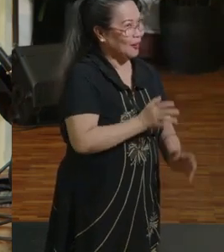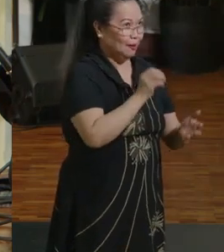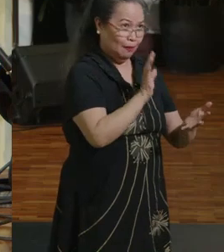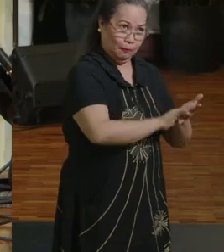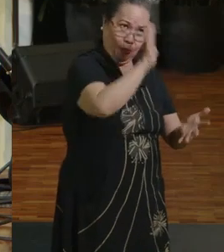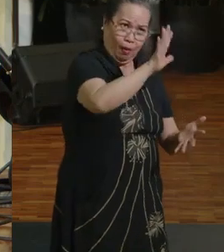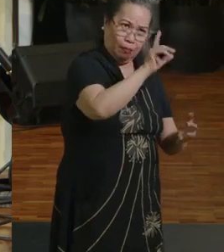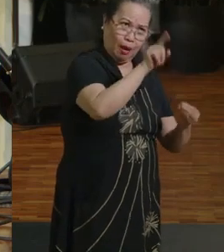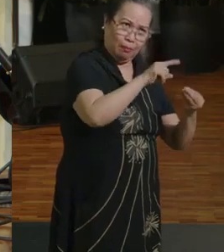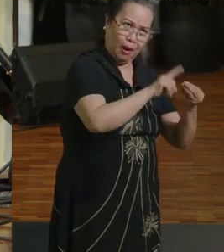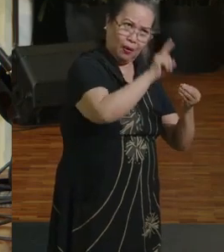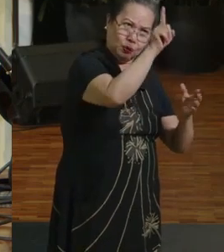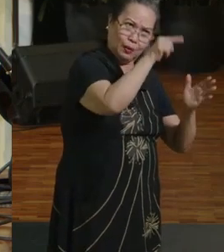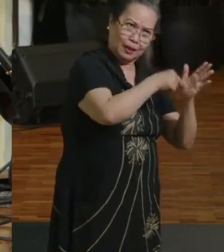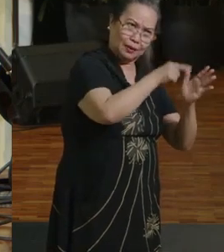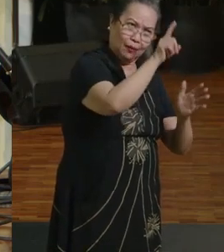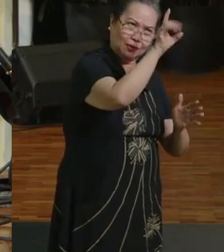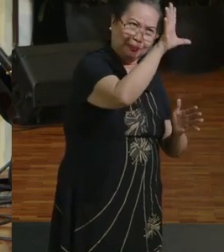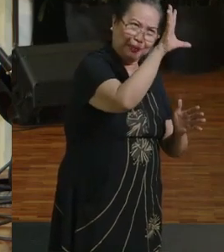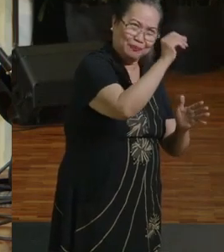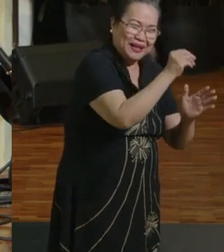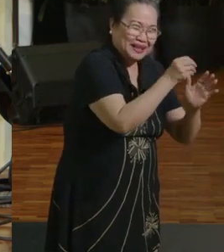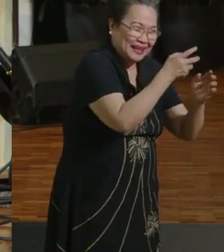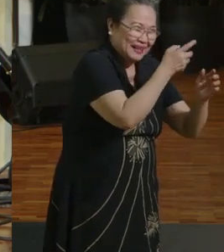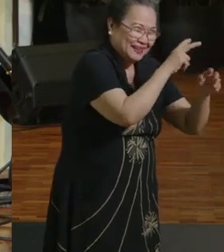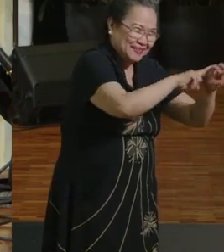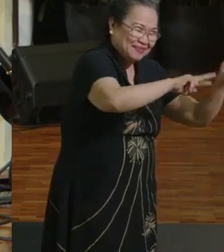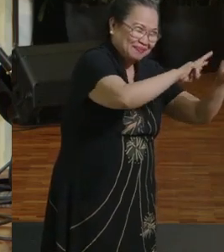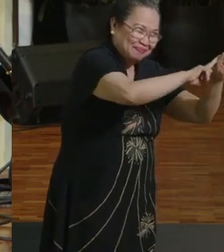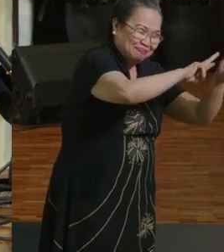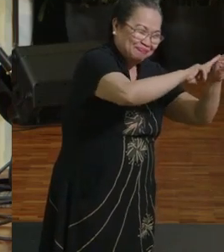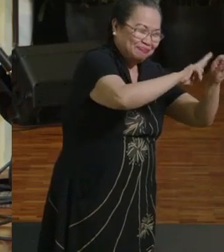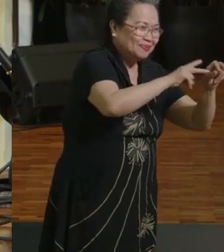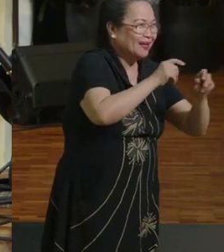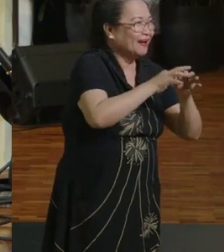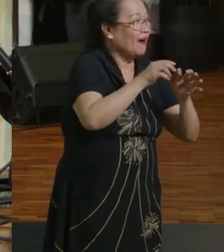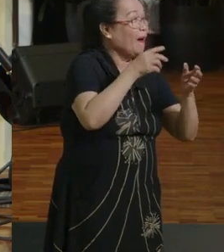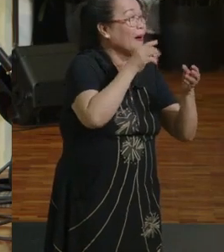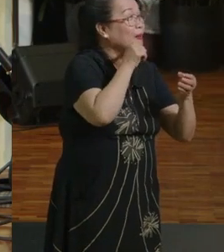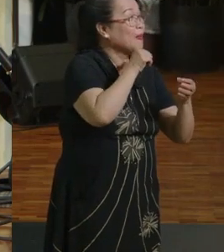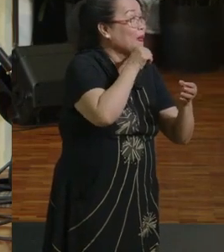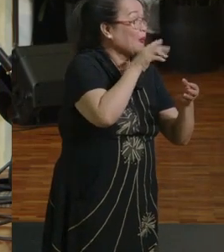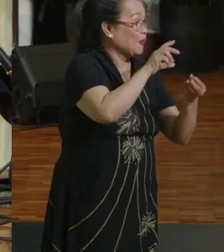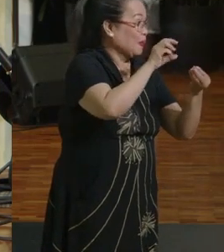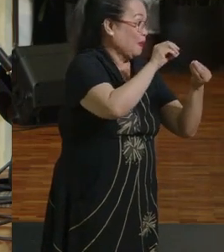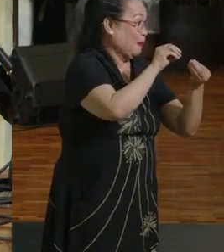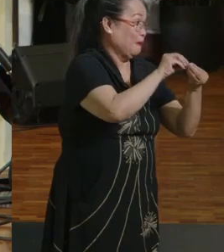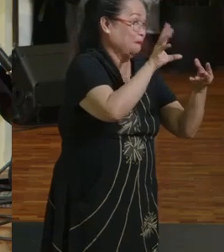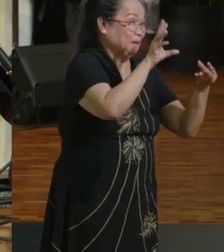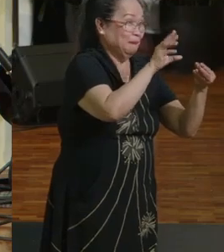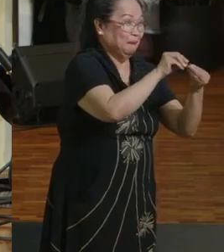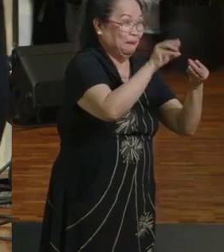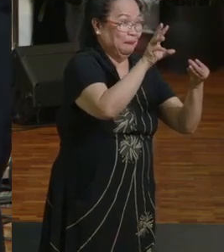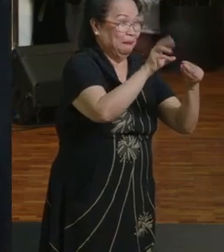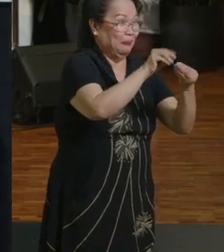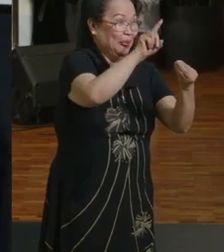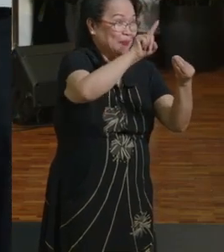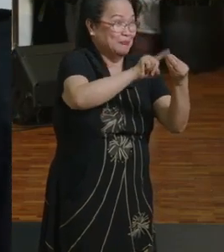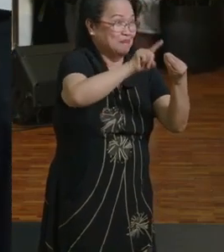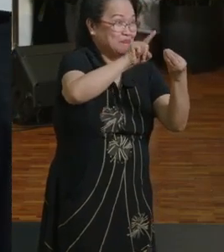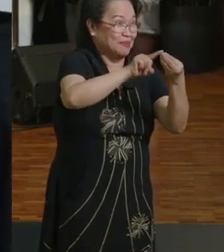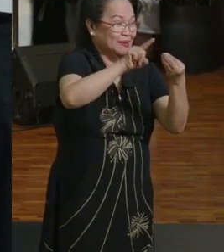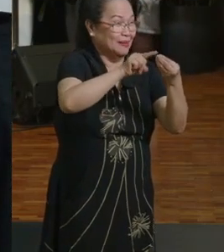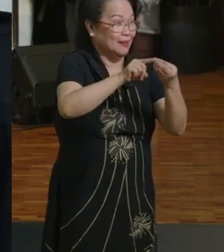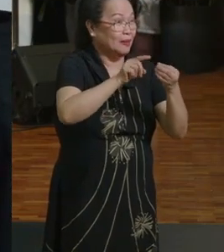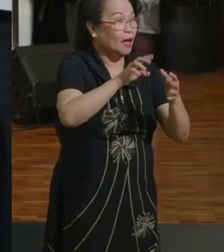noon, mga $1,350. Ganyan ang babae. Pero hindi tinatanggap sa